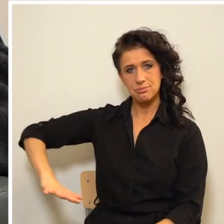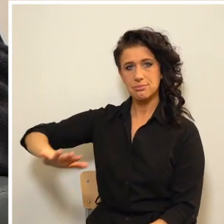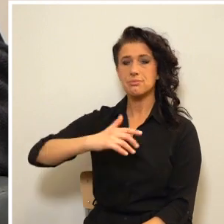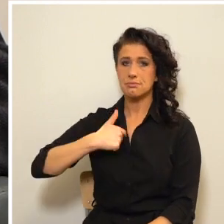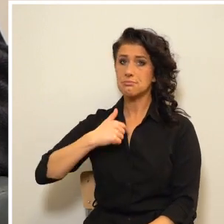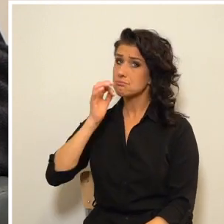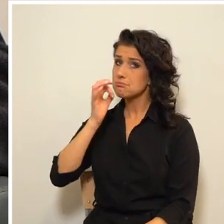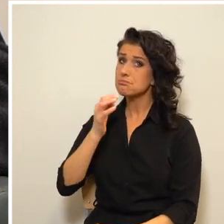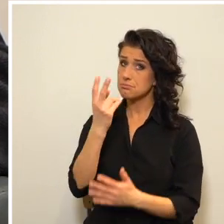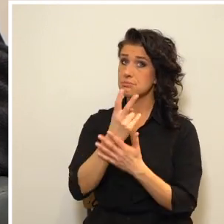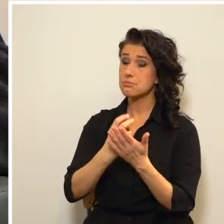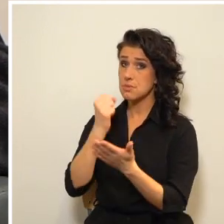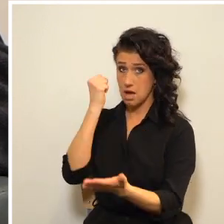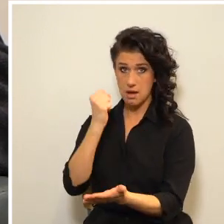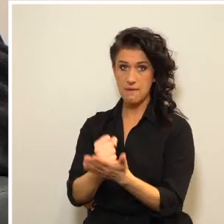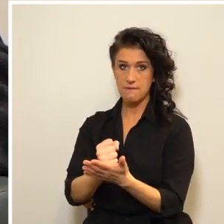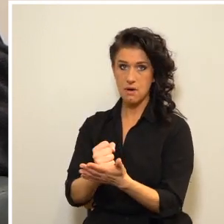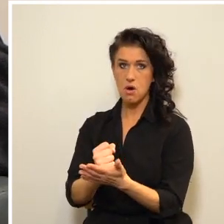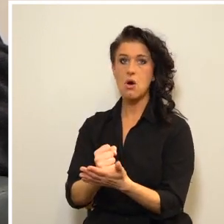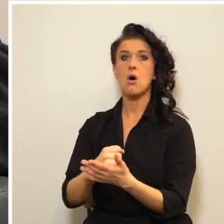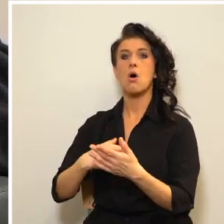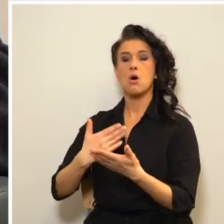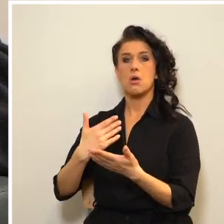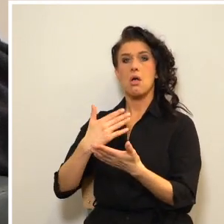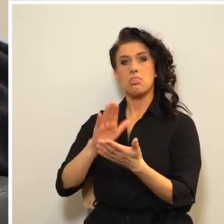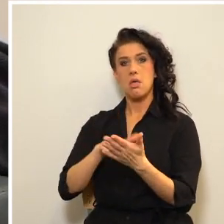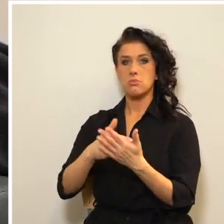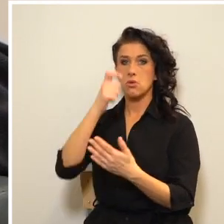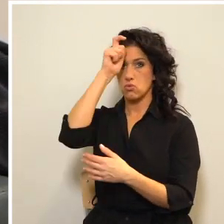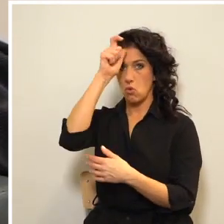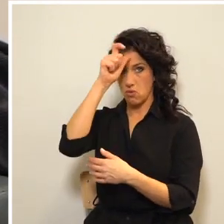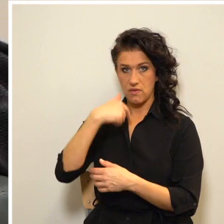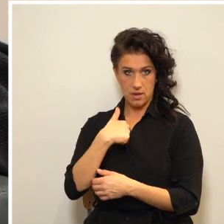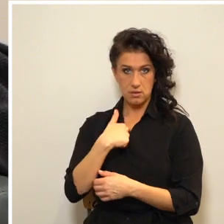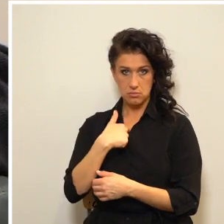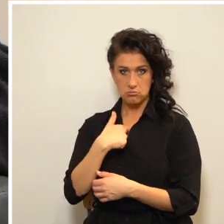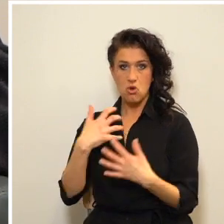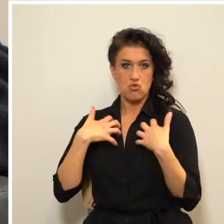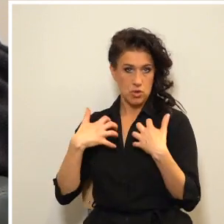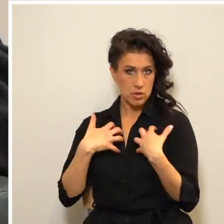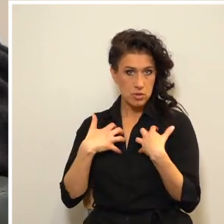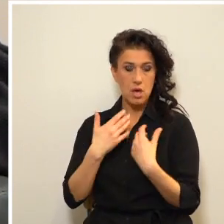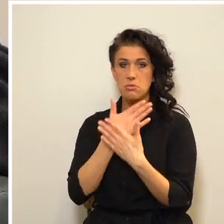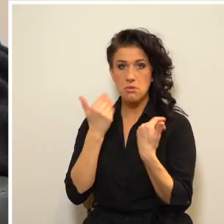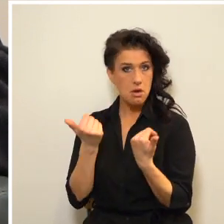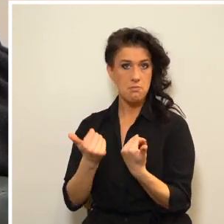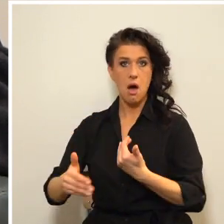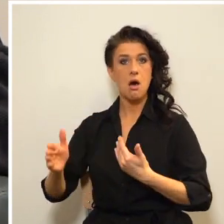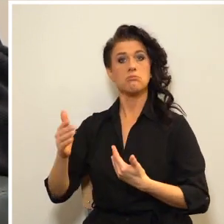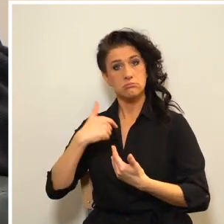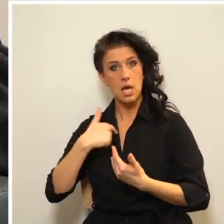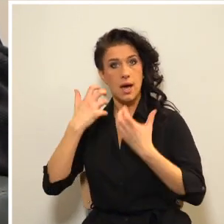dobrze doczytałem prawo że jeśli ktoś nie wyraził w ciągu życia żadnej deklaracji na temat tym tego